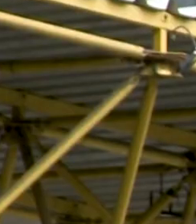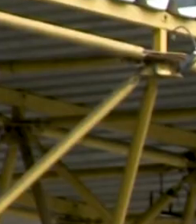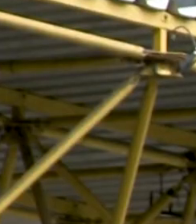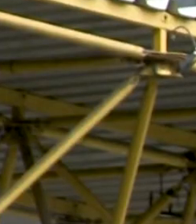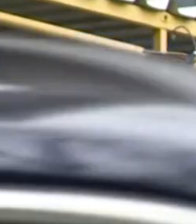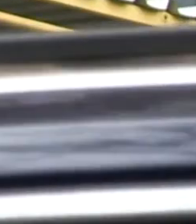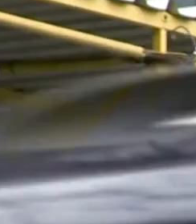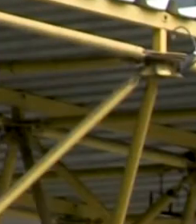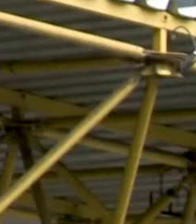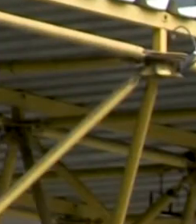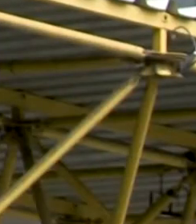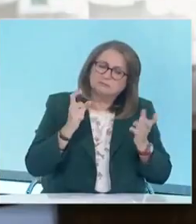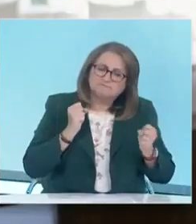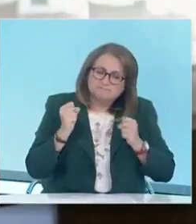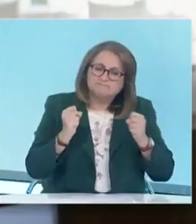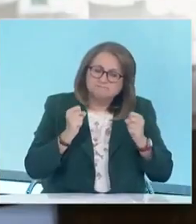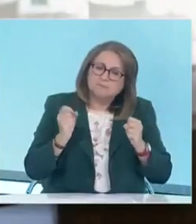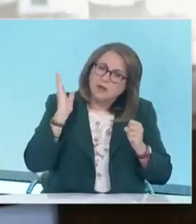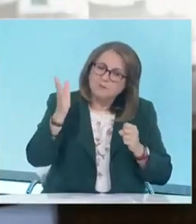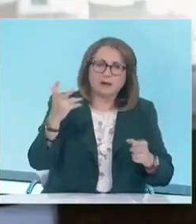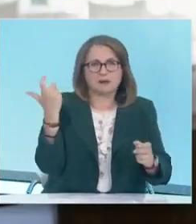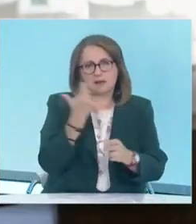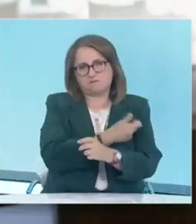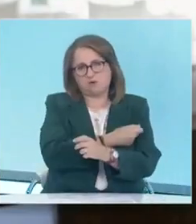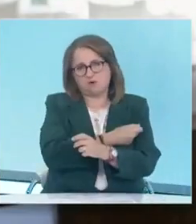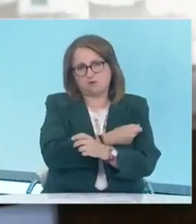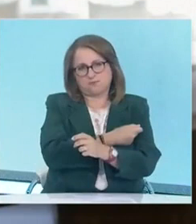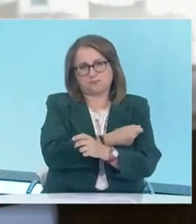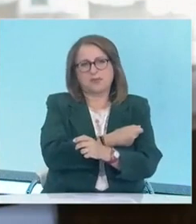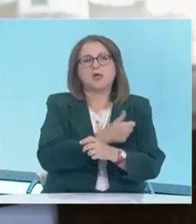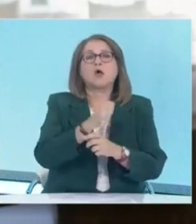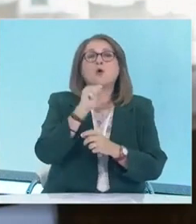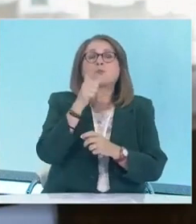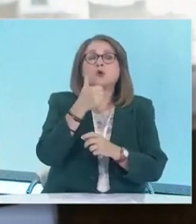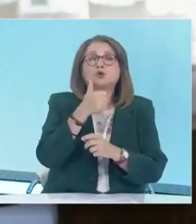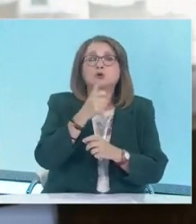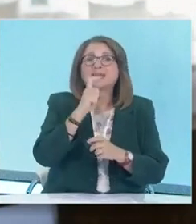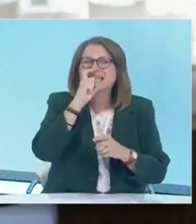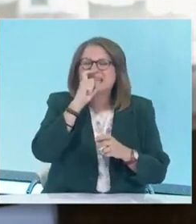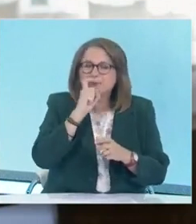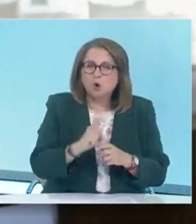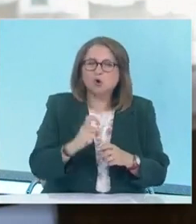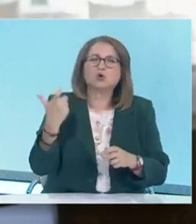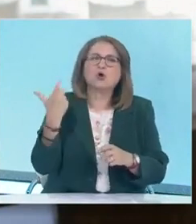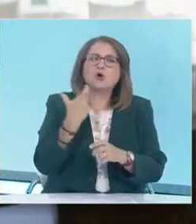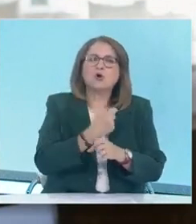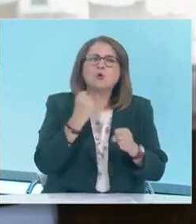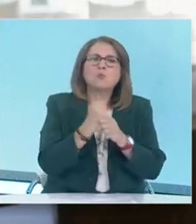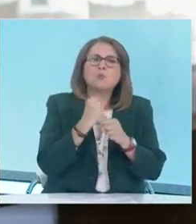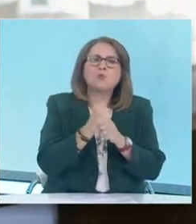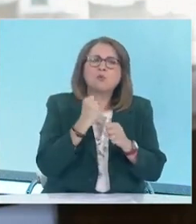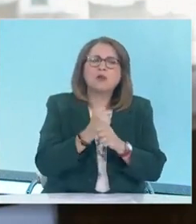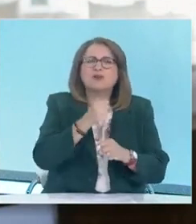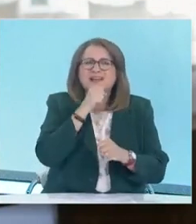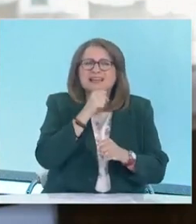Ψηφιακής Διακυβέρνησης. Καθίσταται υποχρεωτικός ο άμεσος εμβολιασμός των εργαζόμενων σε μονάδες φροντίδας